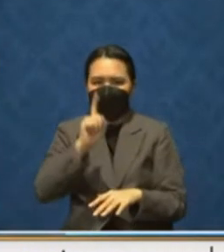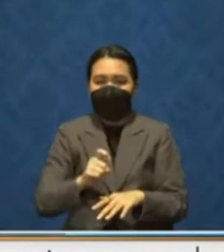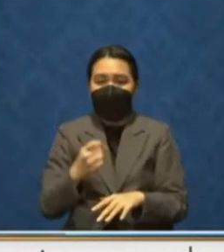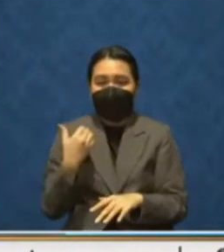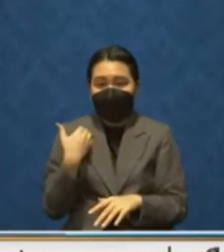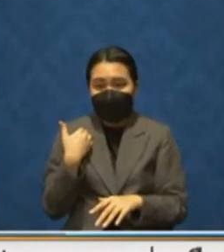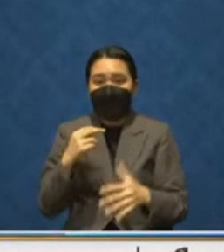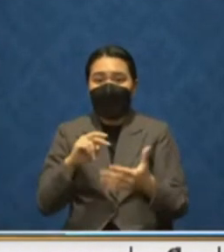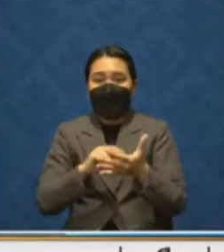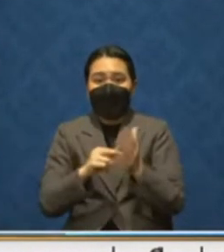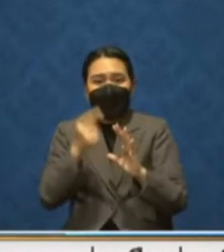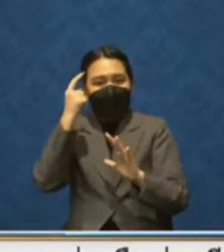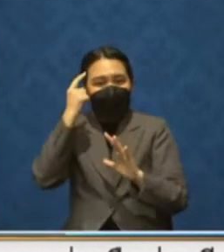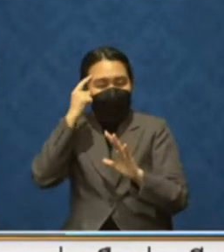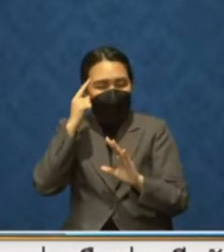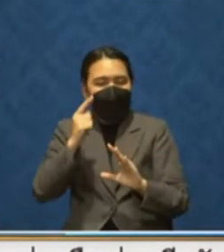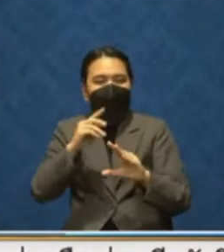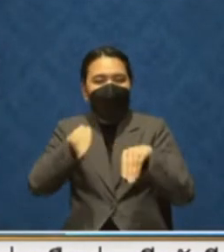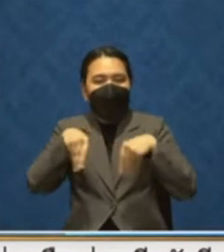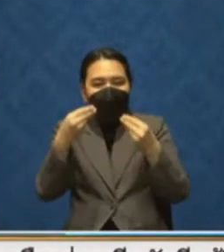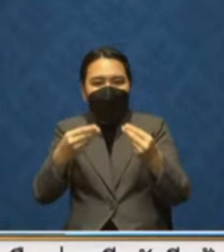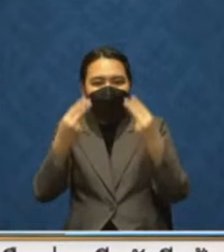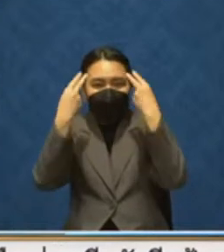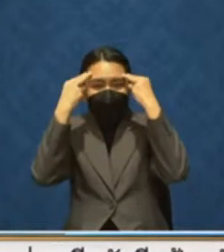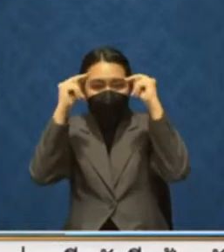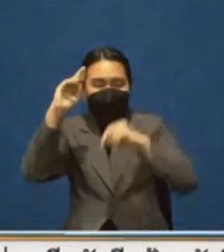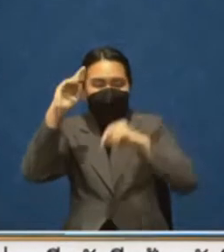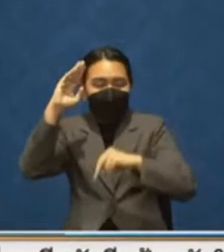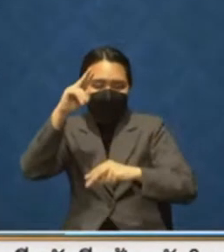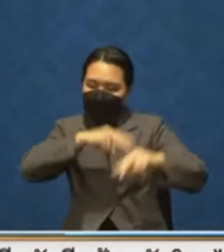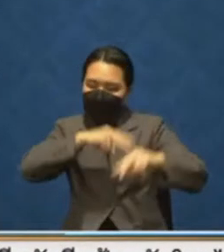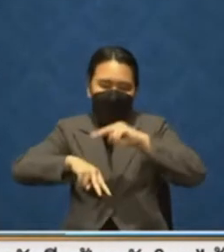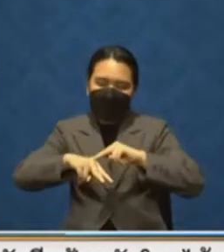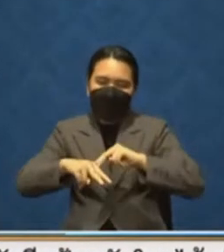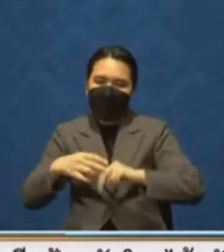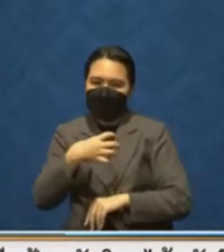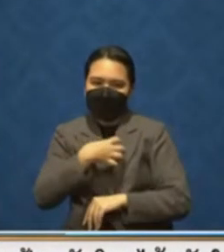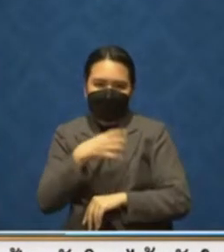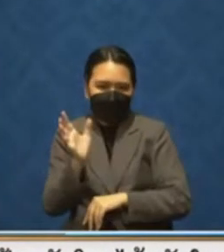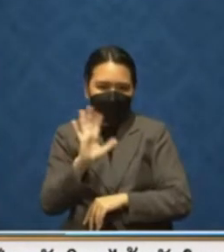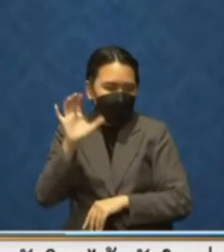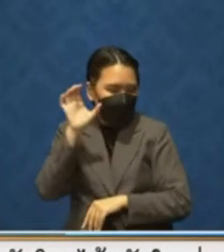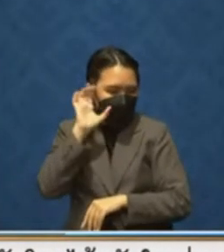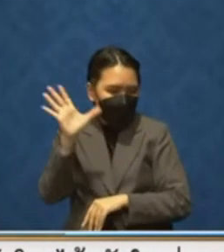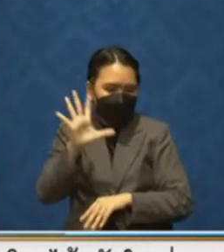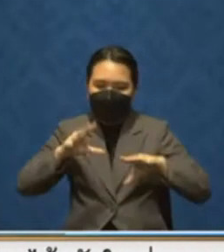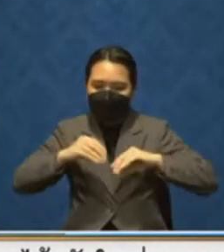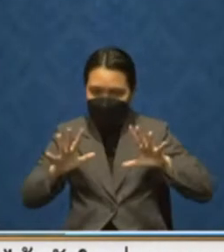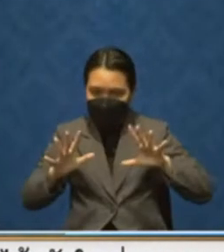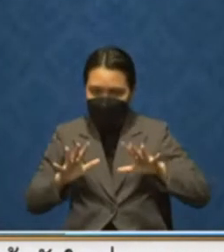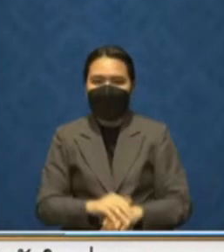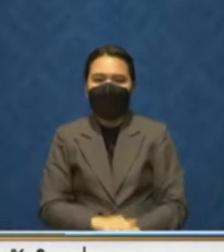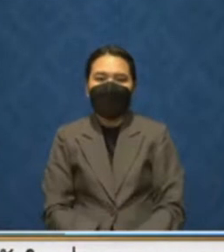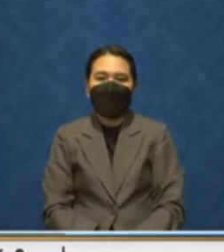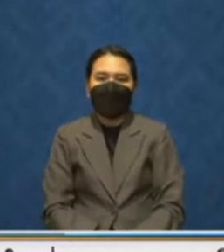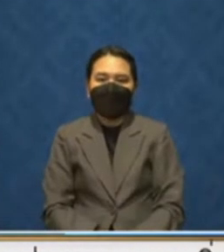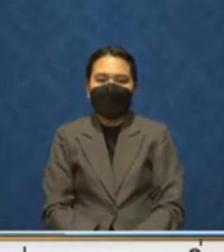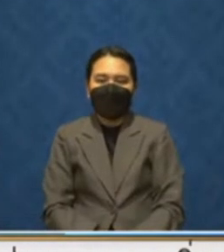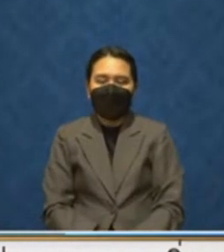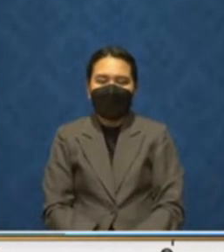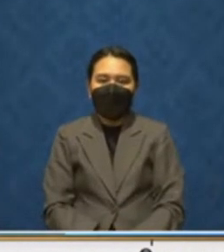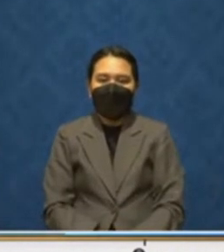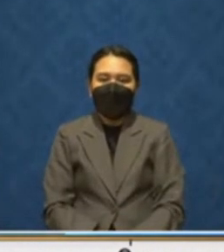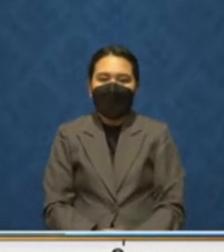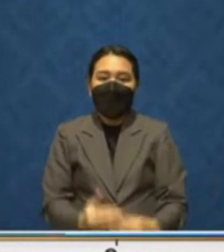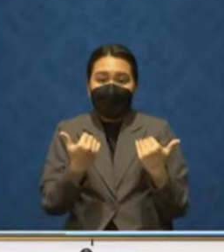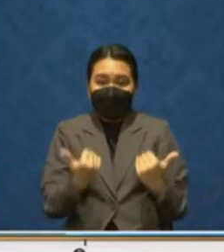ใจพลเอกประยุทธ์จันทร์โอชาได้ในช่วงที่สถานการณ์บ้าน